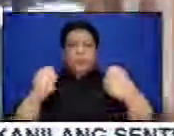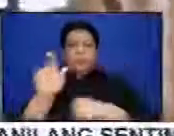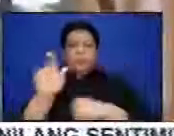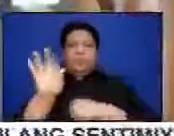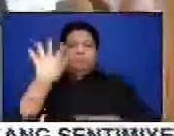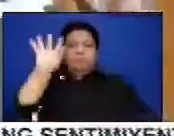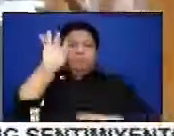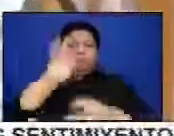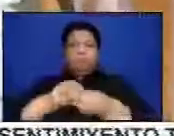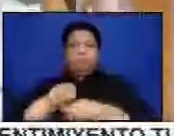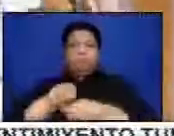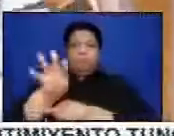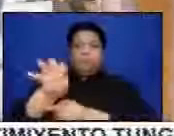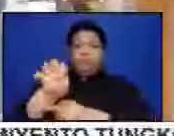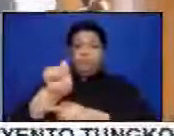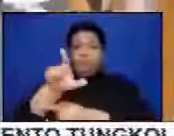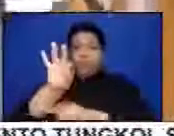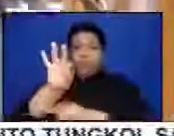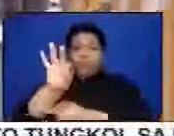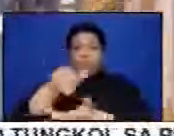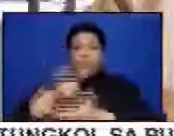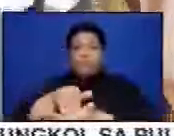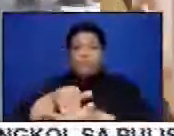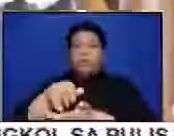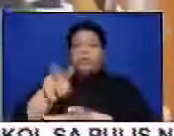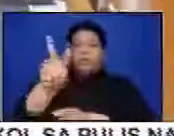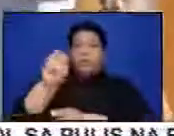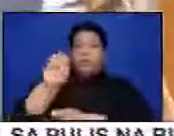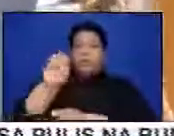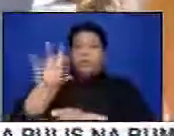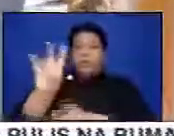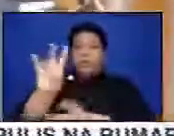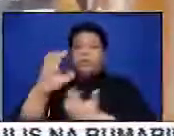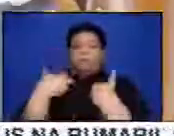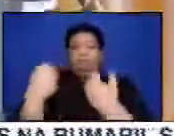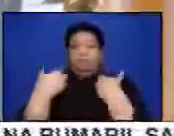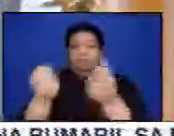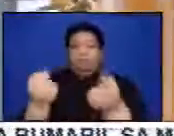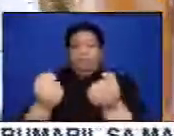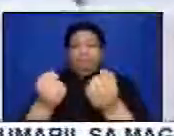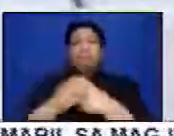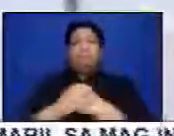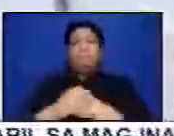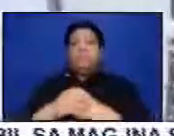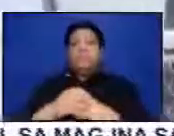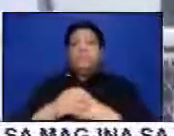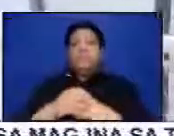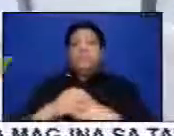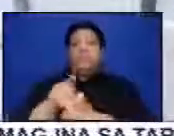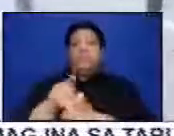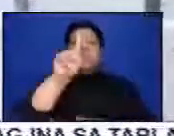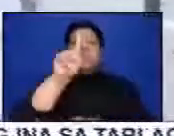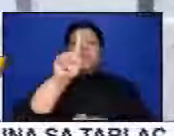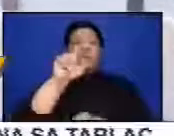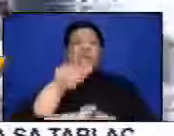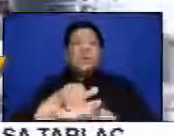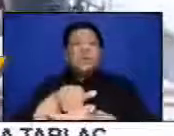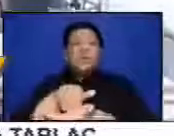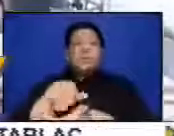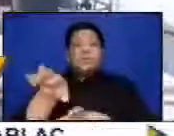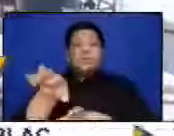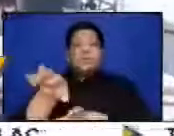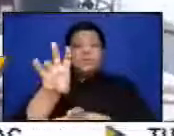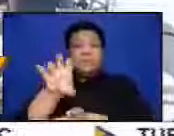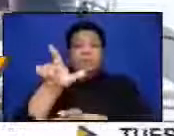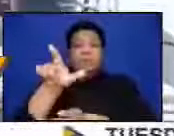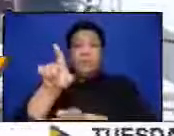Immigration Commissioner Jaime Morente, nasa heightened alert na ang mga tauhan ng Bureau of Immigration sa lahat po ng mga airport at seaport para